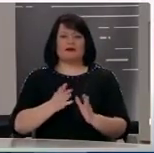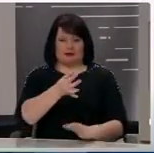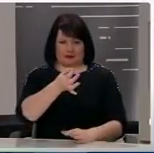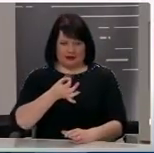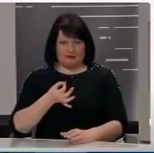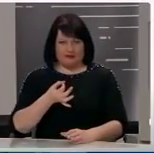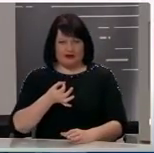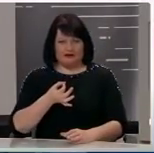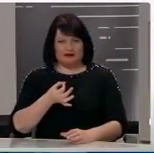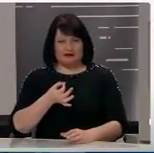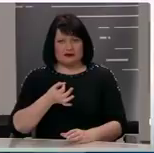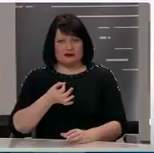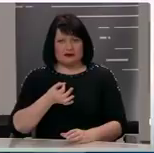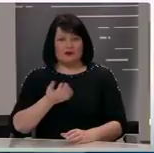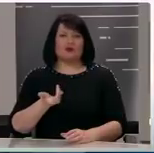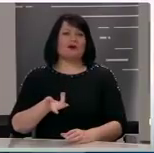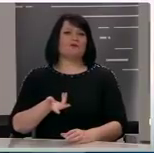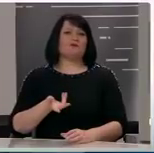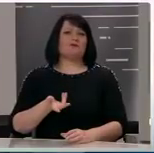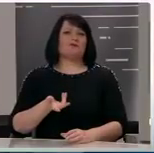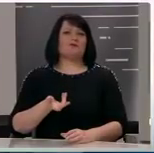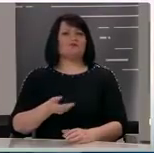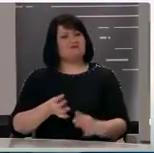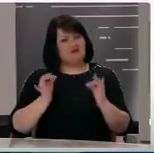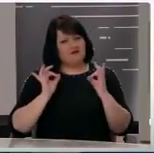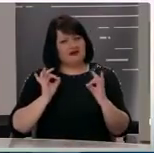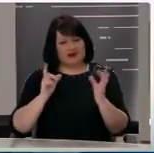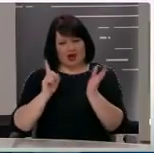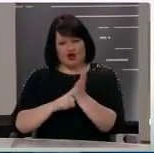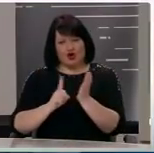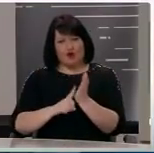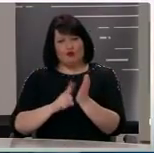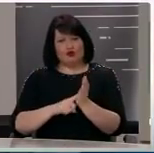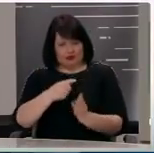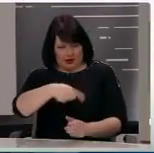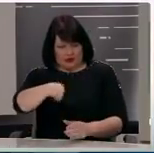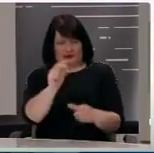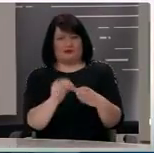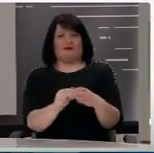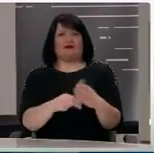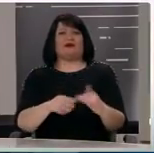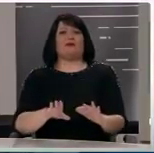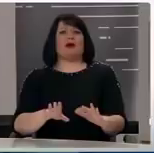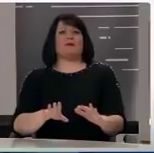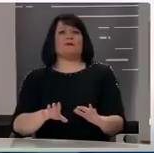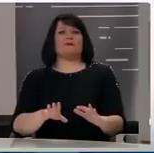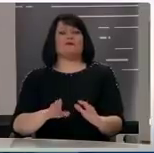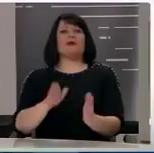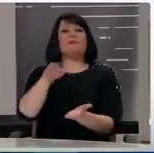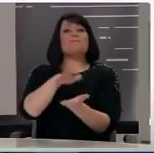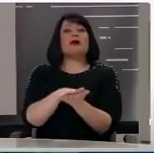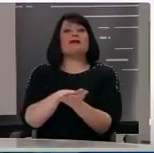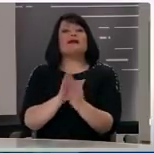Ισχυρίζεστε λοιπόν και παραπονείστε, βεβαίως για ένα νόμο που ψηφίσατε εσείς, για τους